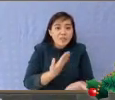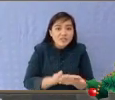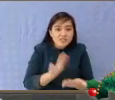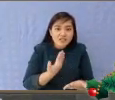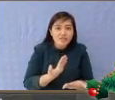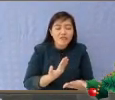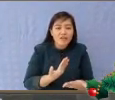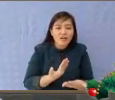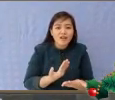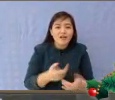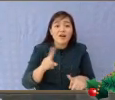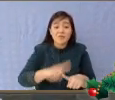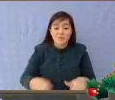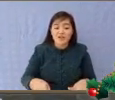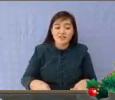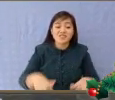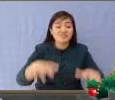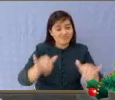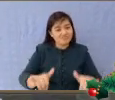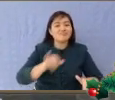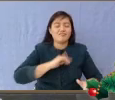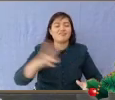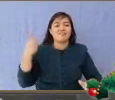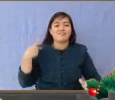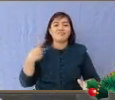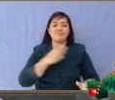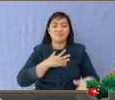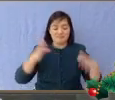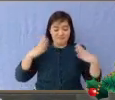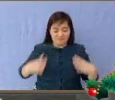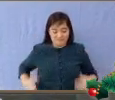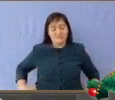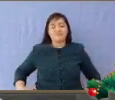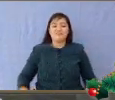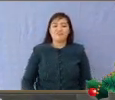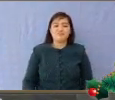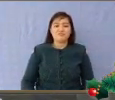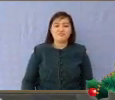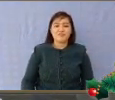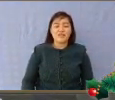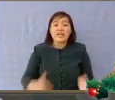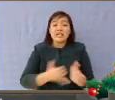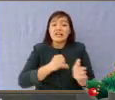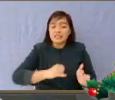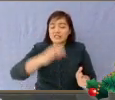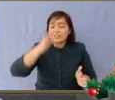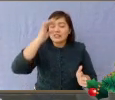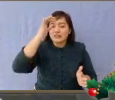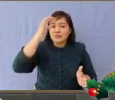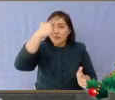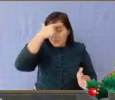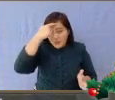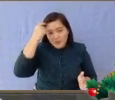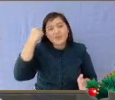Bakit? Pangako sa akin ng Diyos ko yan eh. I shall not want.